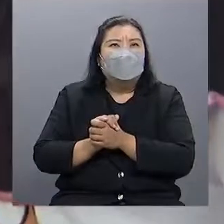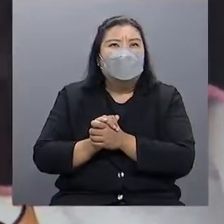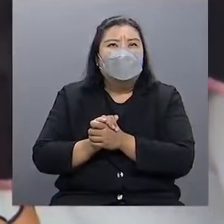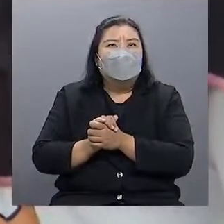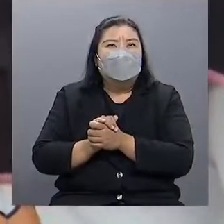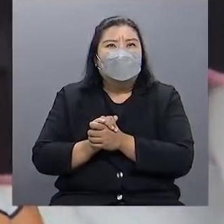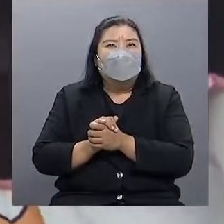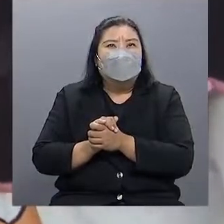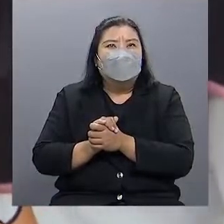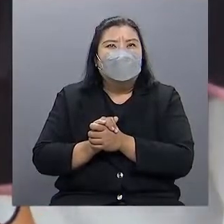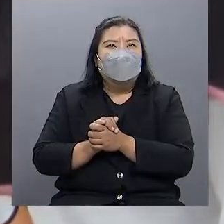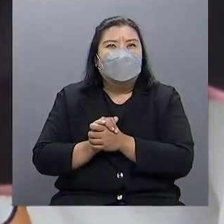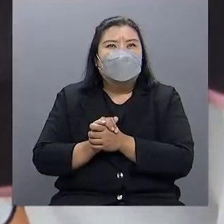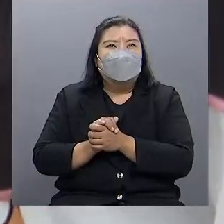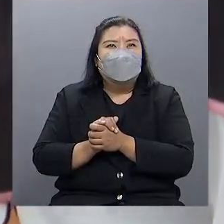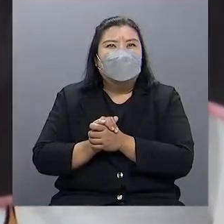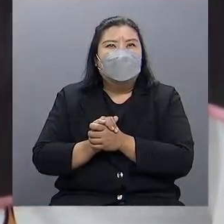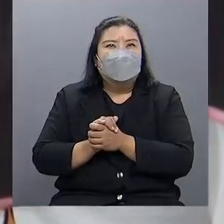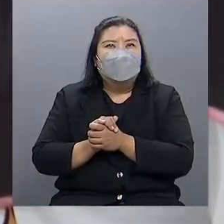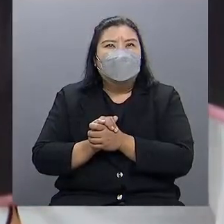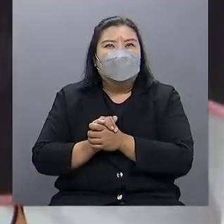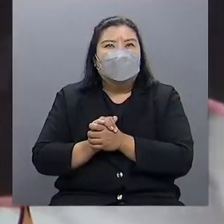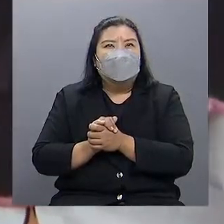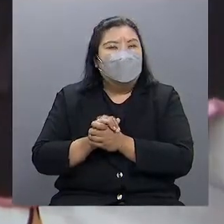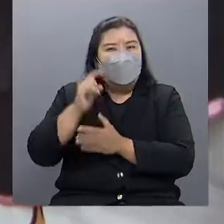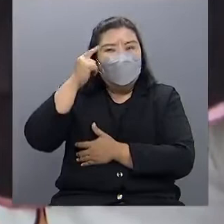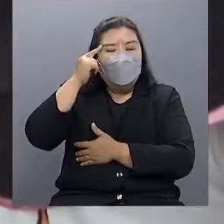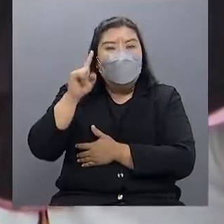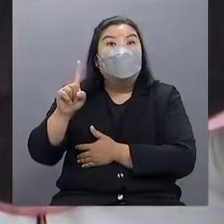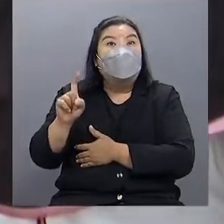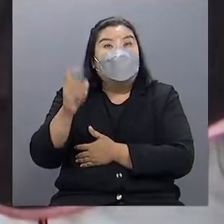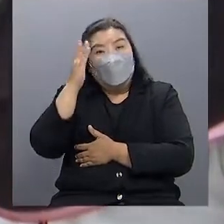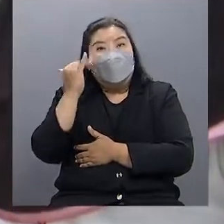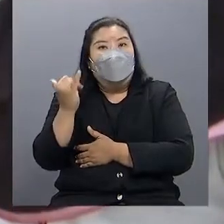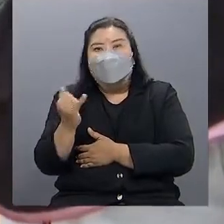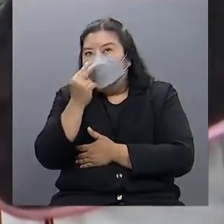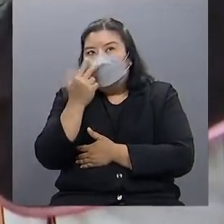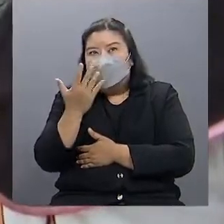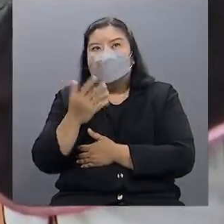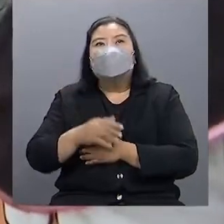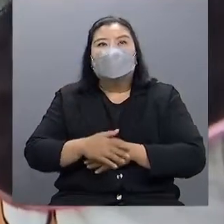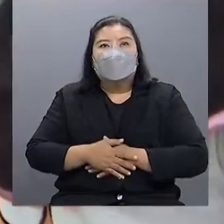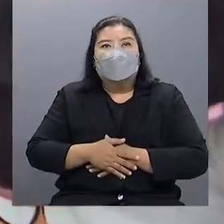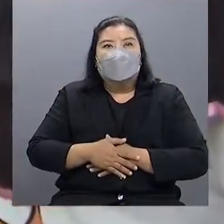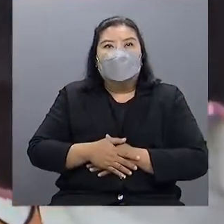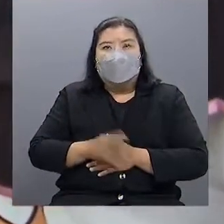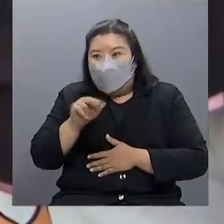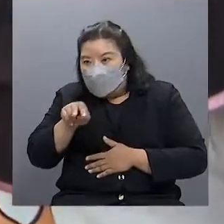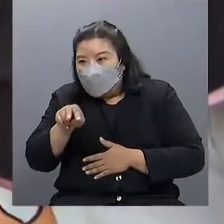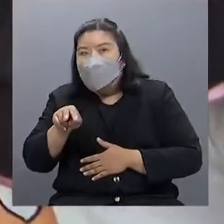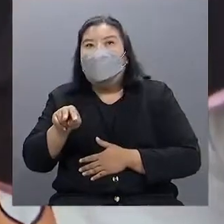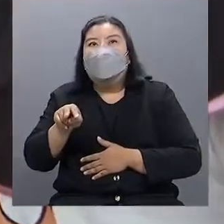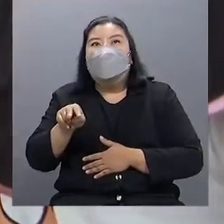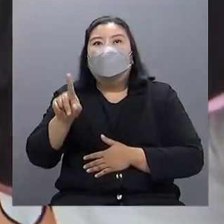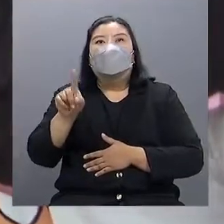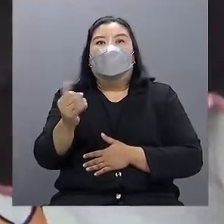ลยยังไม่รู้ว่าศพอยู่ตรงนี้พอออกมาแล้วก็ออกมาเอารองเท้าหันมองมามองที่มีศพอยู่ก็ตกใจค่ะก็เ